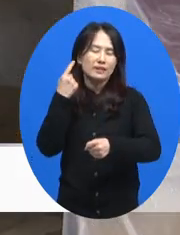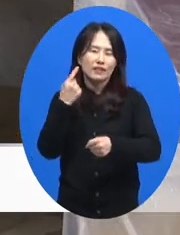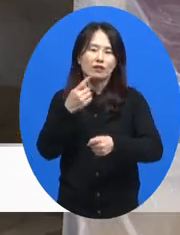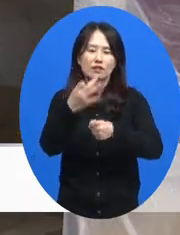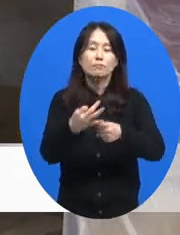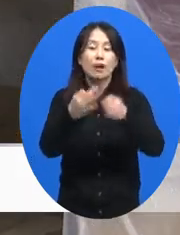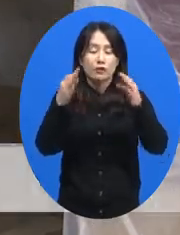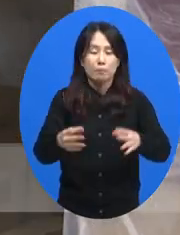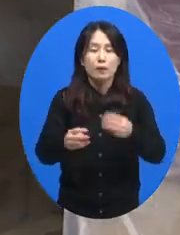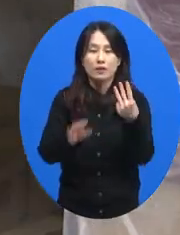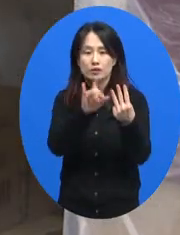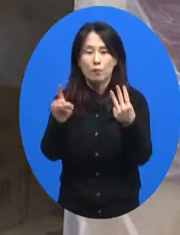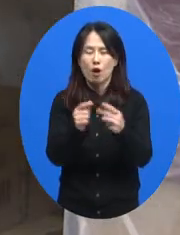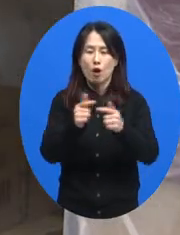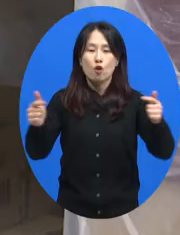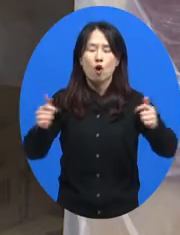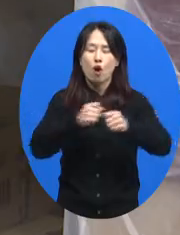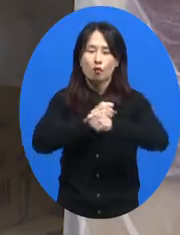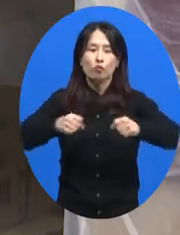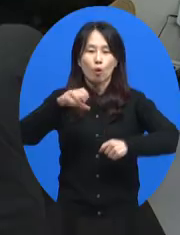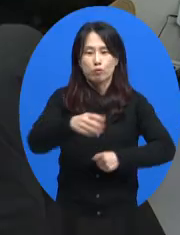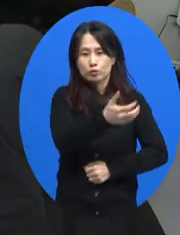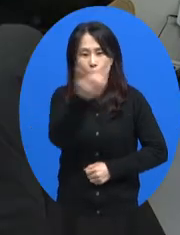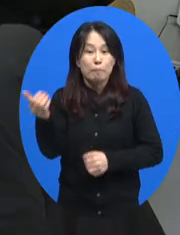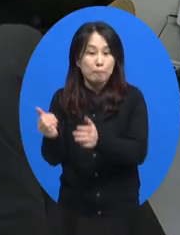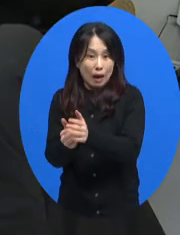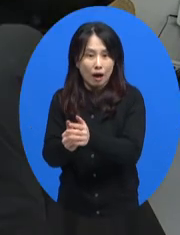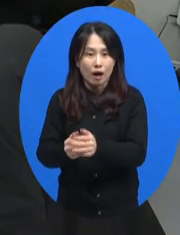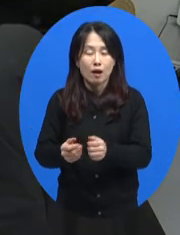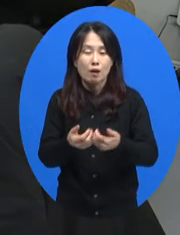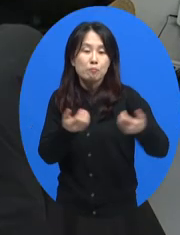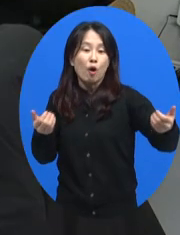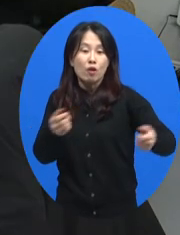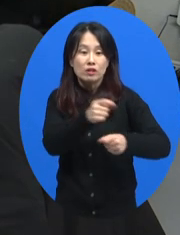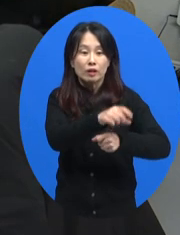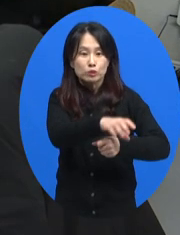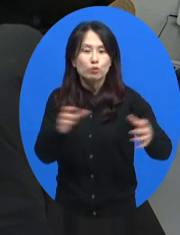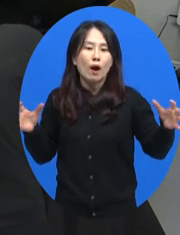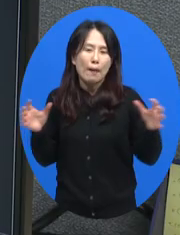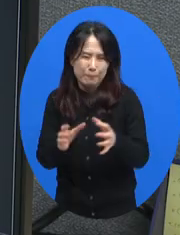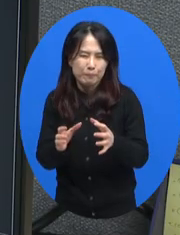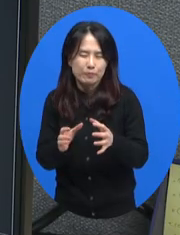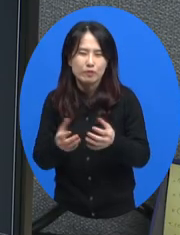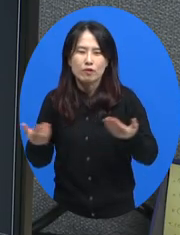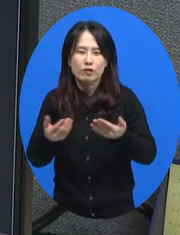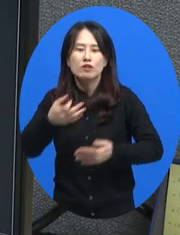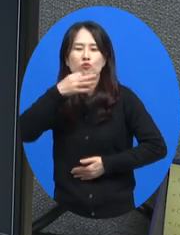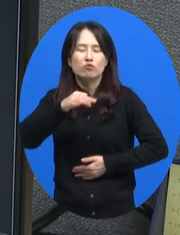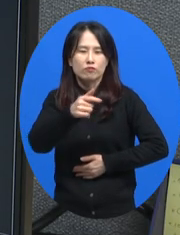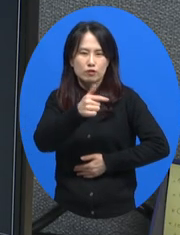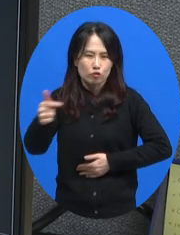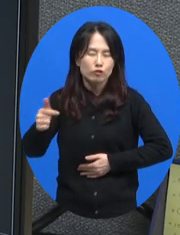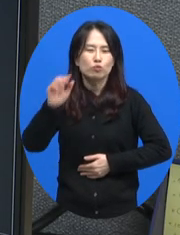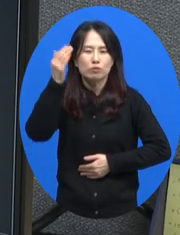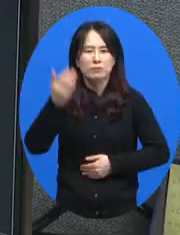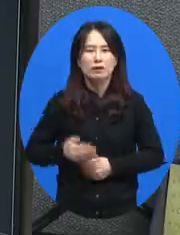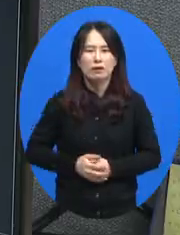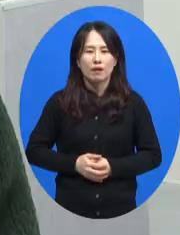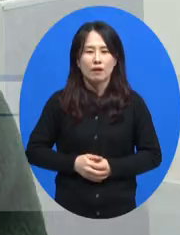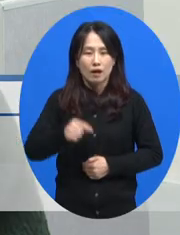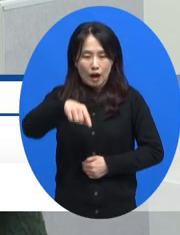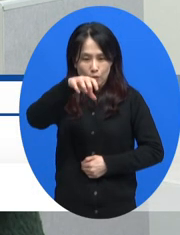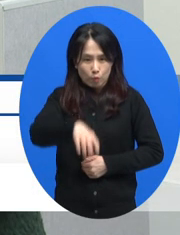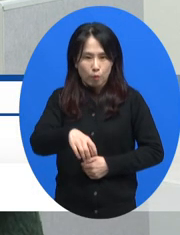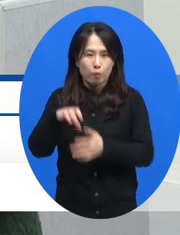만에 3배 더 넓은 시설로 이전했습니다. 또 떨어져 있던 사무실을 합쳐 업무 효율성을 높였습니다. 한 군데에서